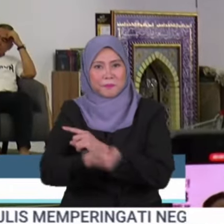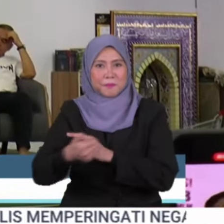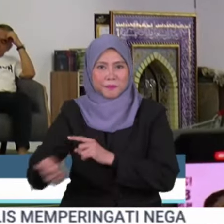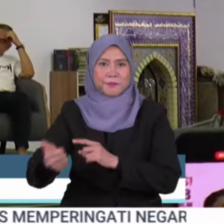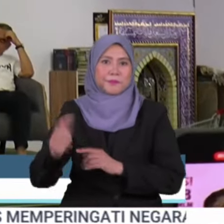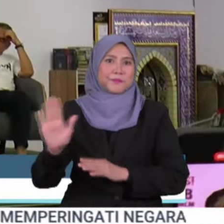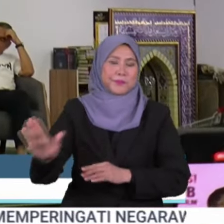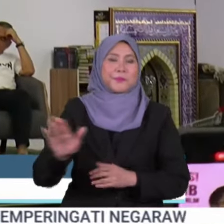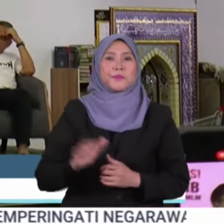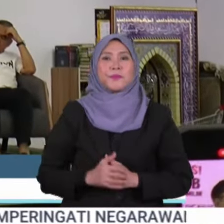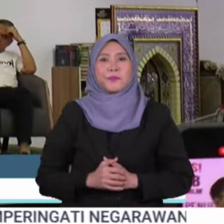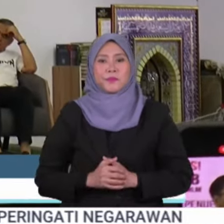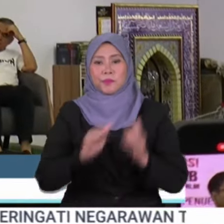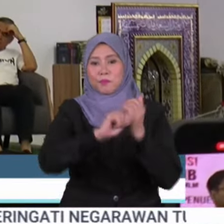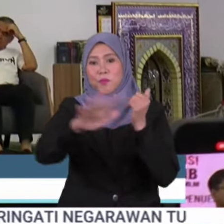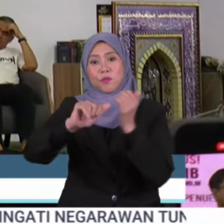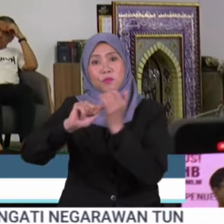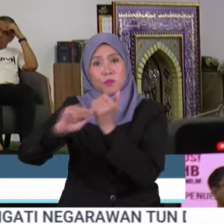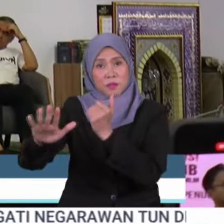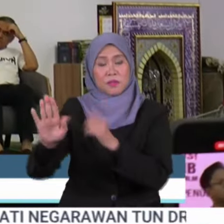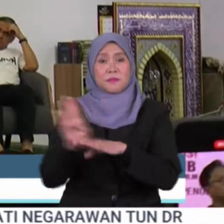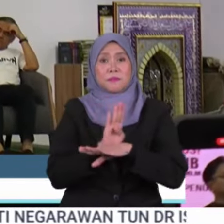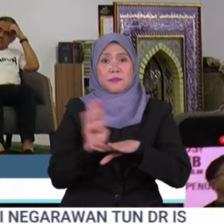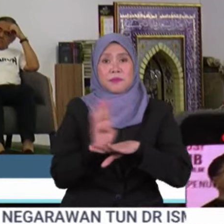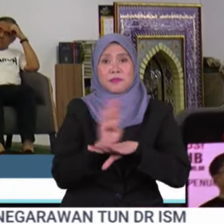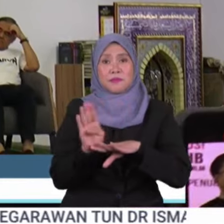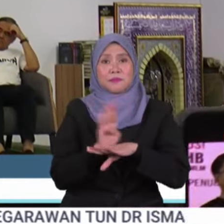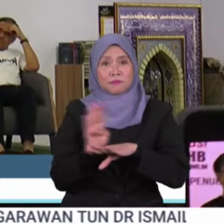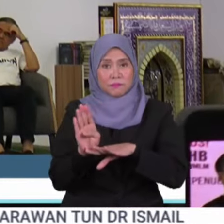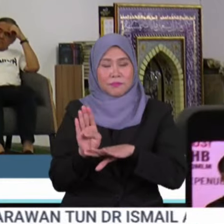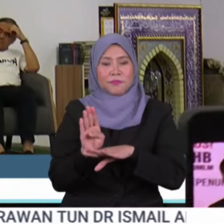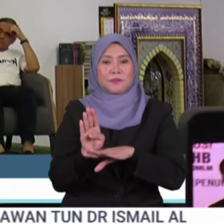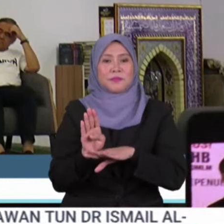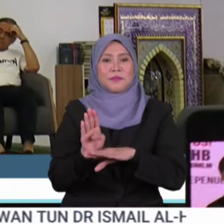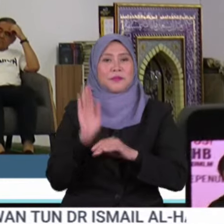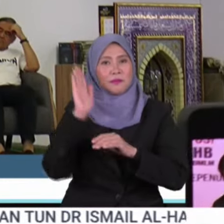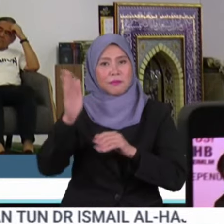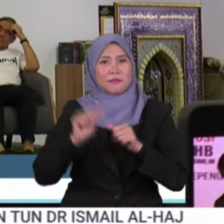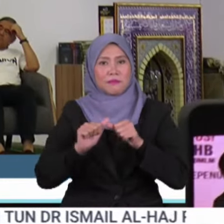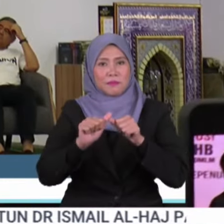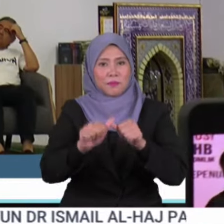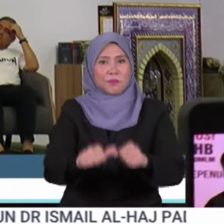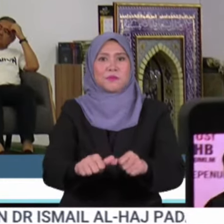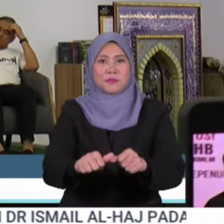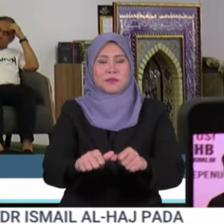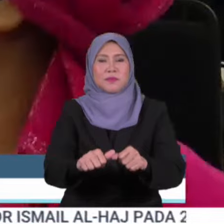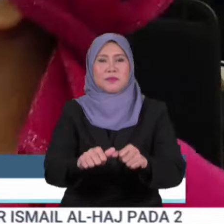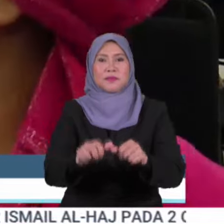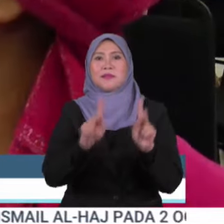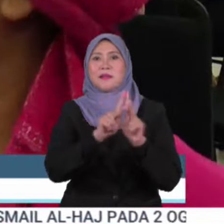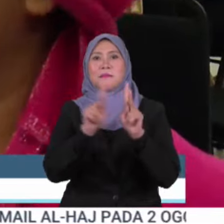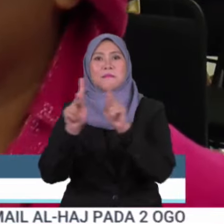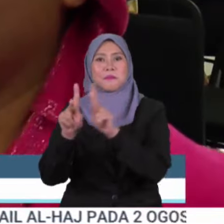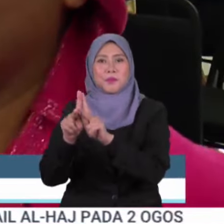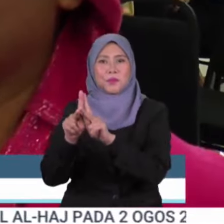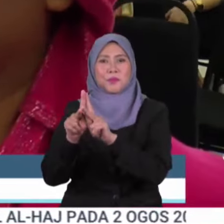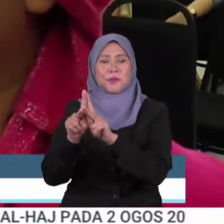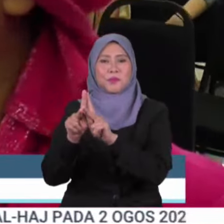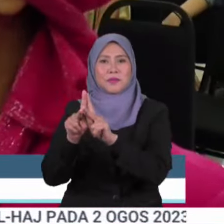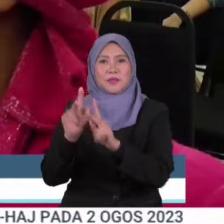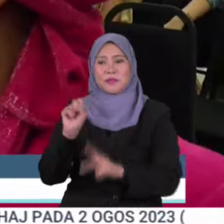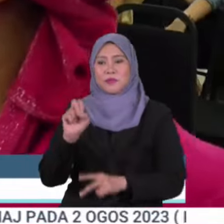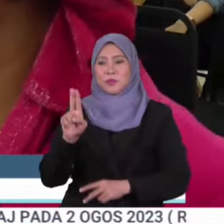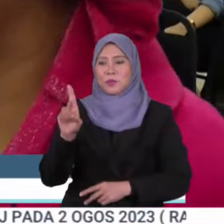Program yang turut mempromosikan perusahaan kecil dan sederhana itu akan diteruskan di kampung kelahiran Sudirman di